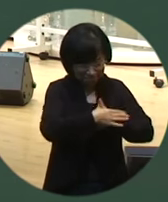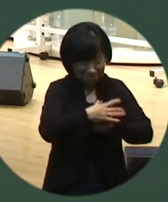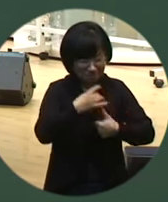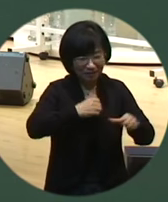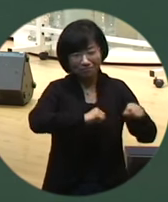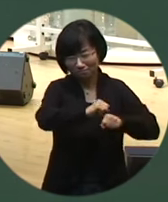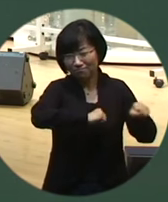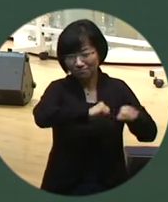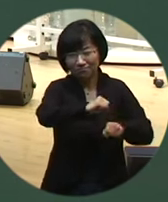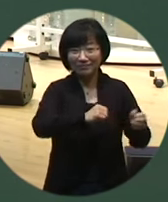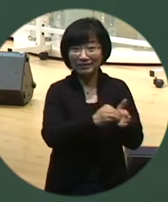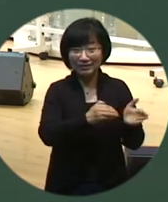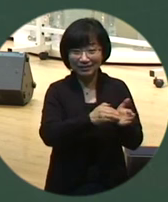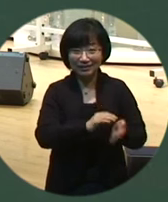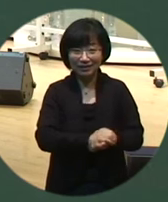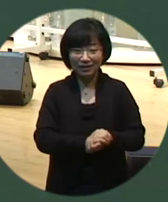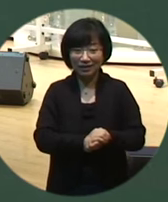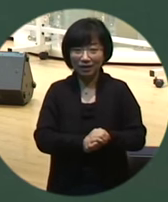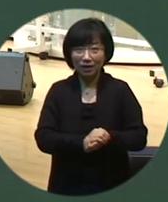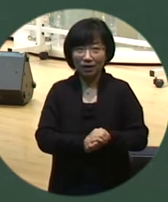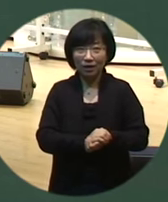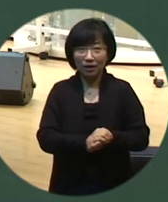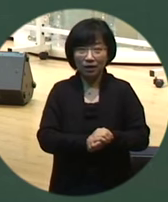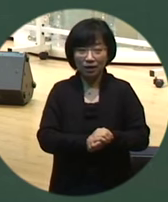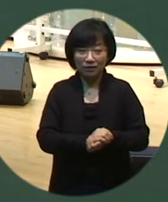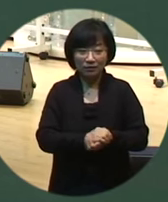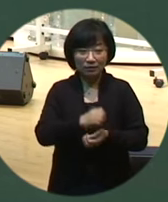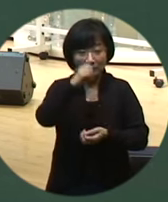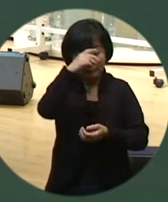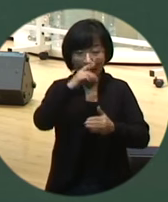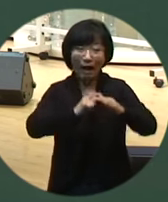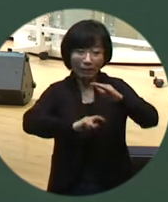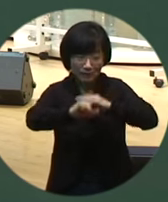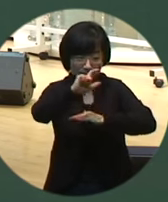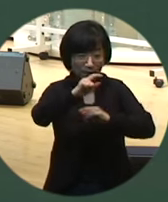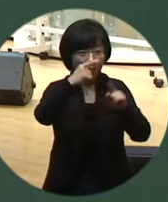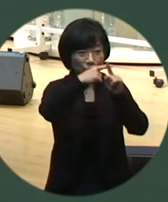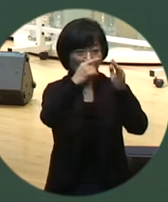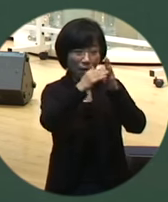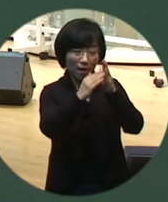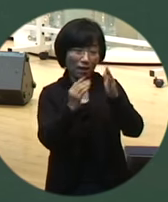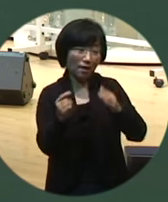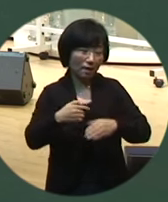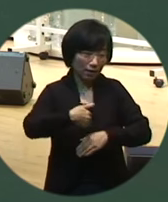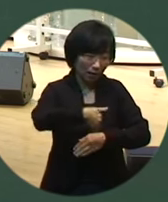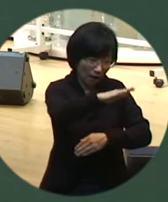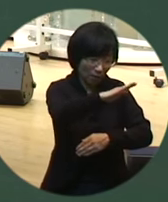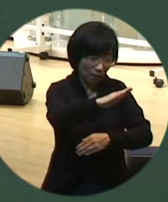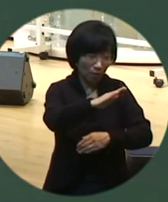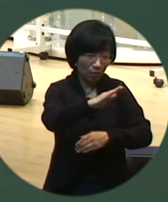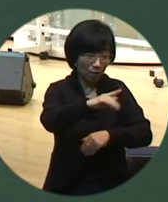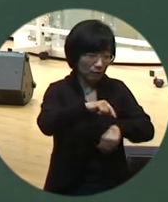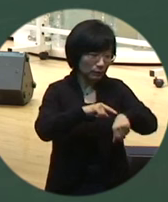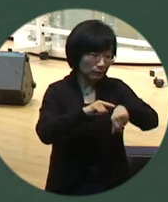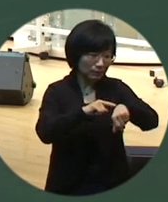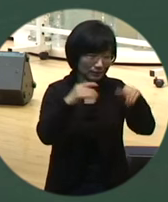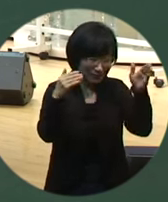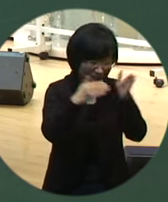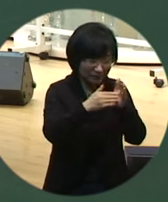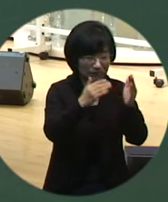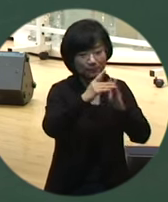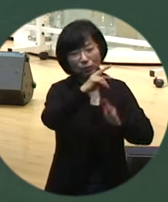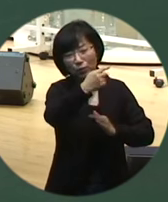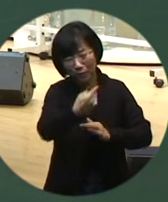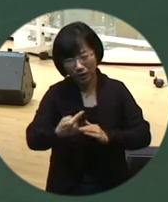need to pray for this because this church isn't even mine. 네, 솔직히 출퇴근하는 거예요 그냥. I was just going to and from church. I was 월급 날짜 기다리고. I was just working